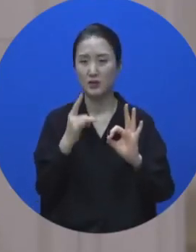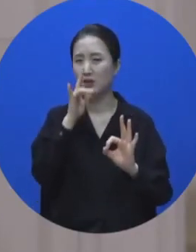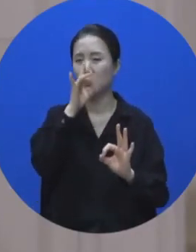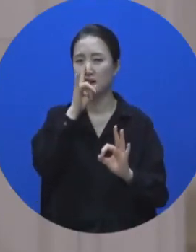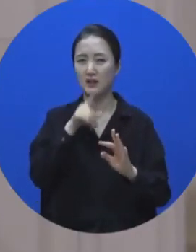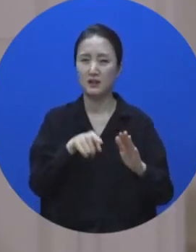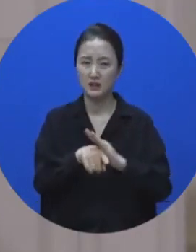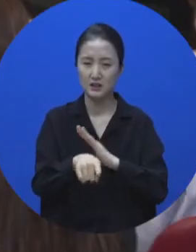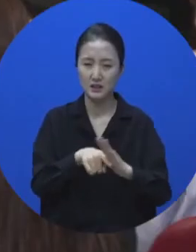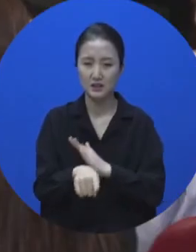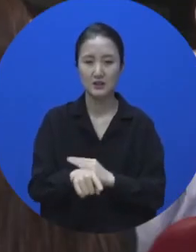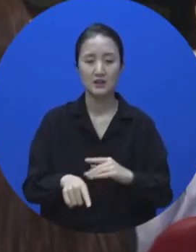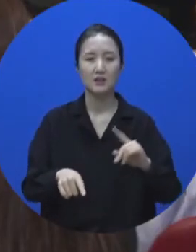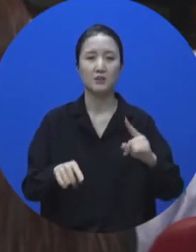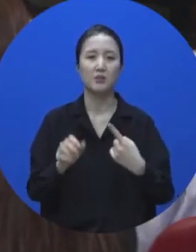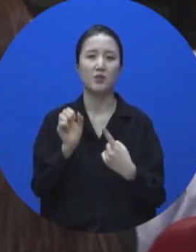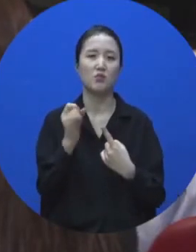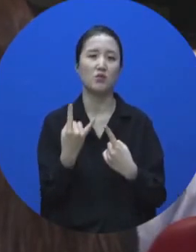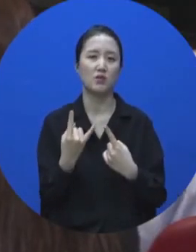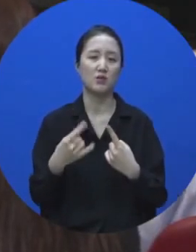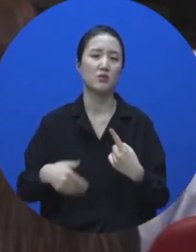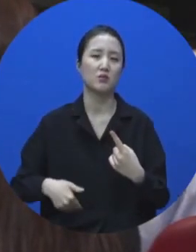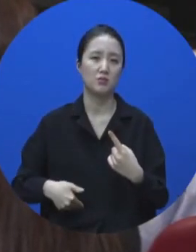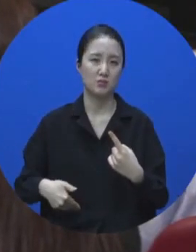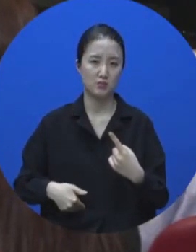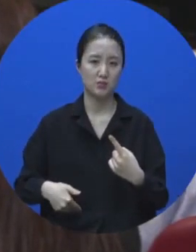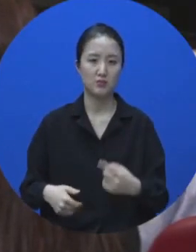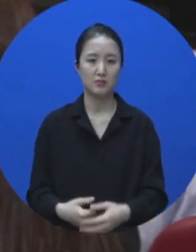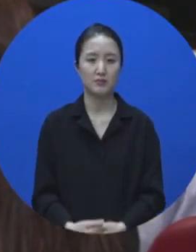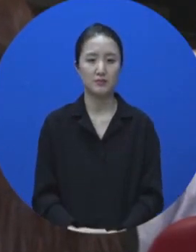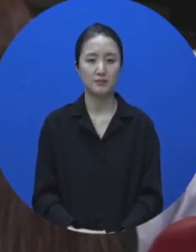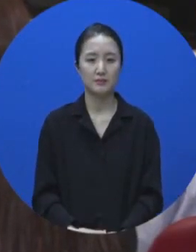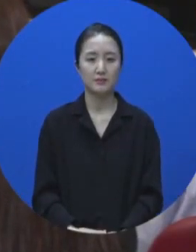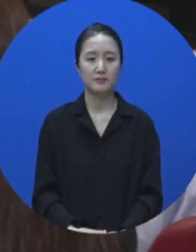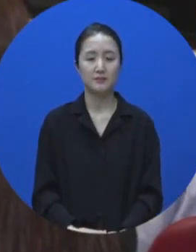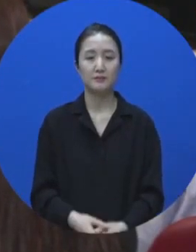되는 거예요. 그렇지만 그 과정에서도 많이 배우고 노력하게 됐습니다.